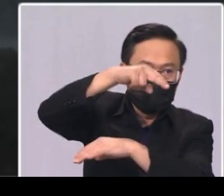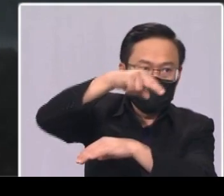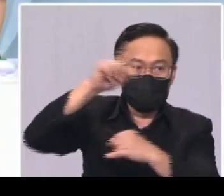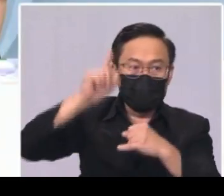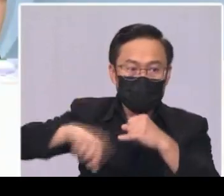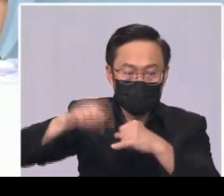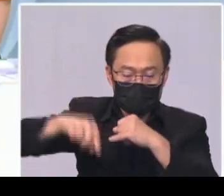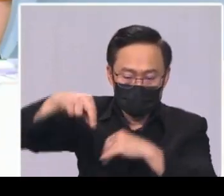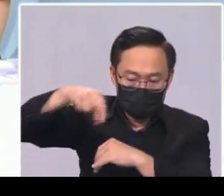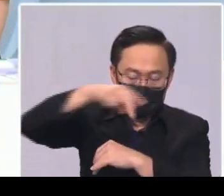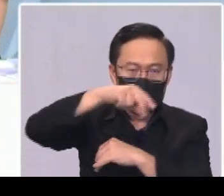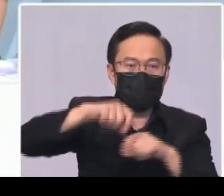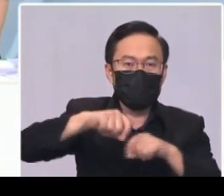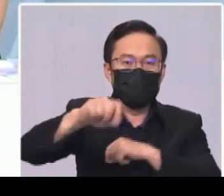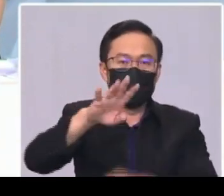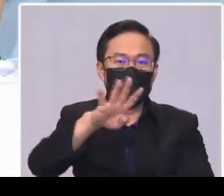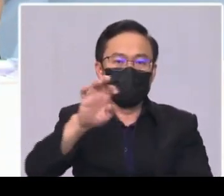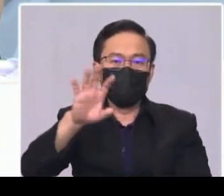นะคะอยู่เหมือนกันคุณว่าคงจะไหวออฟฟิศมันเป็นที่แล้ว